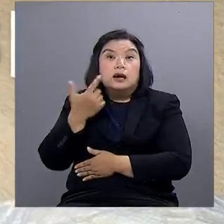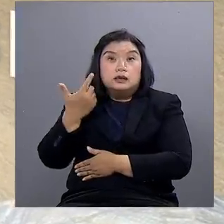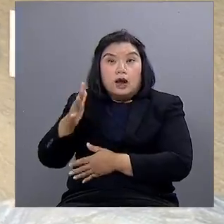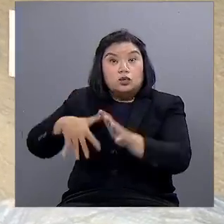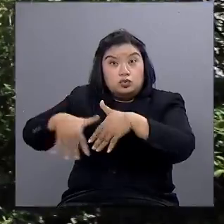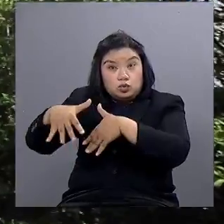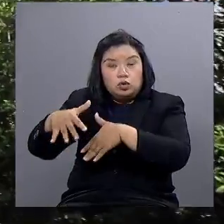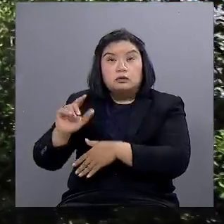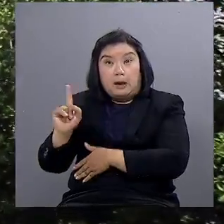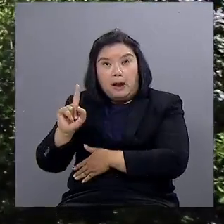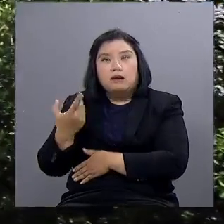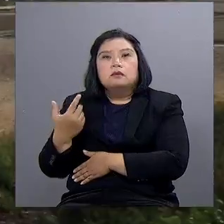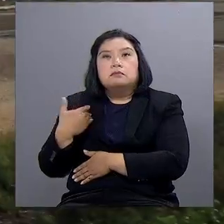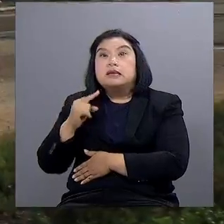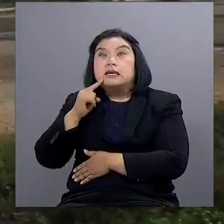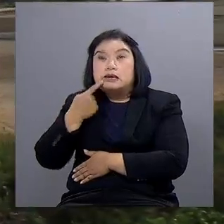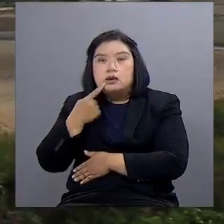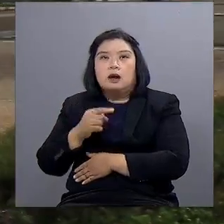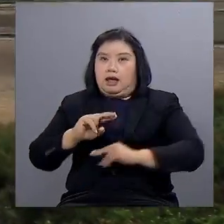จึงมียุ้งกันแทบทุกบ้าน